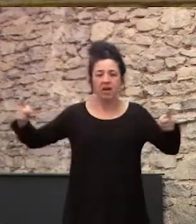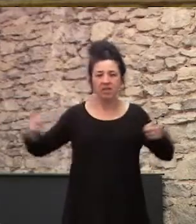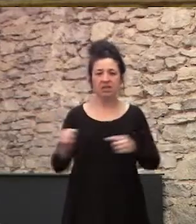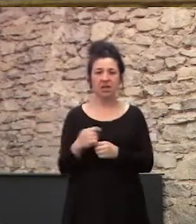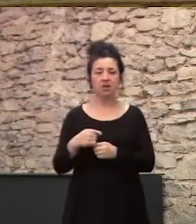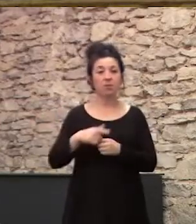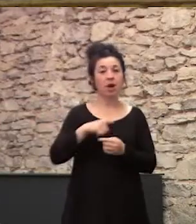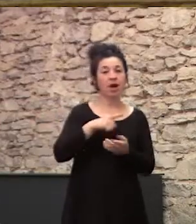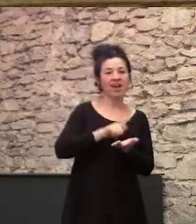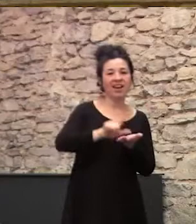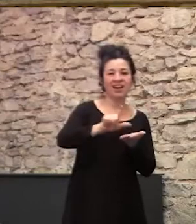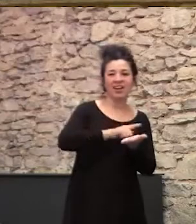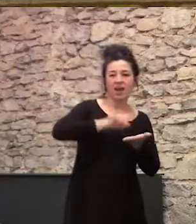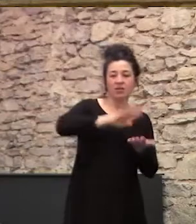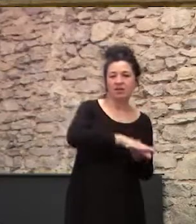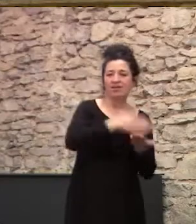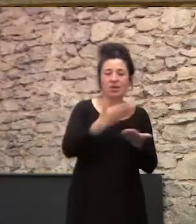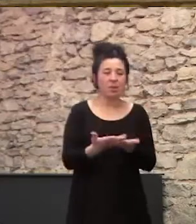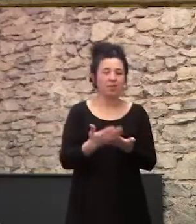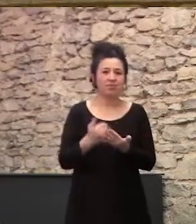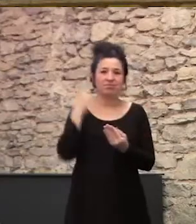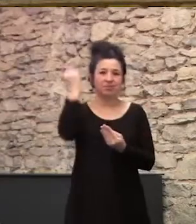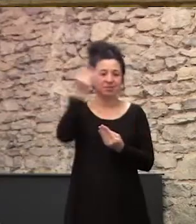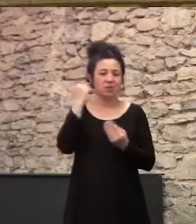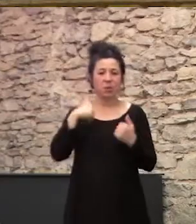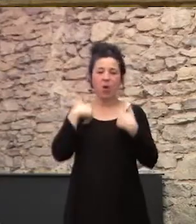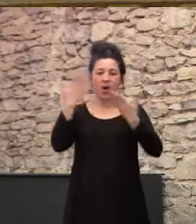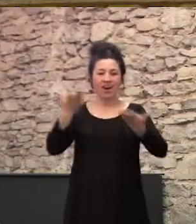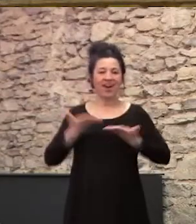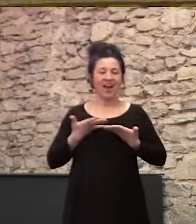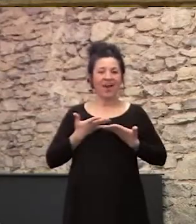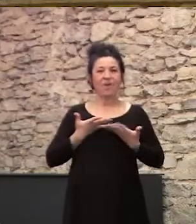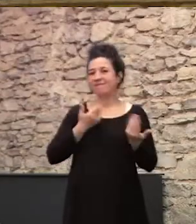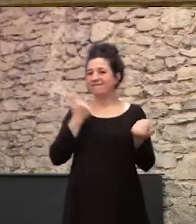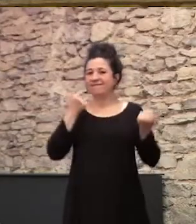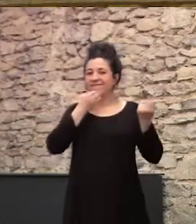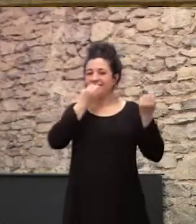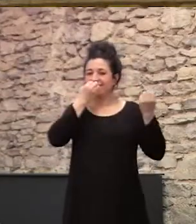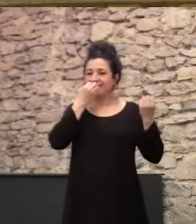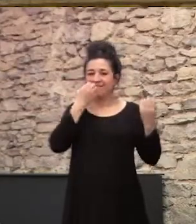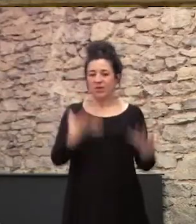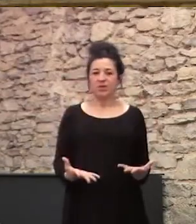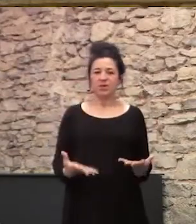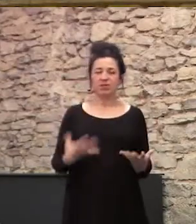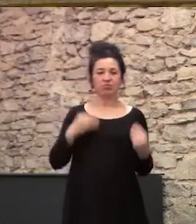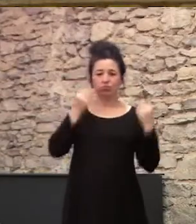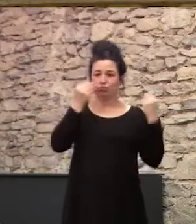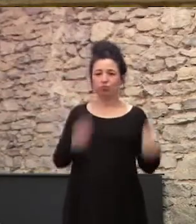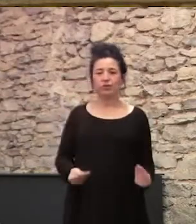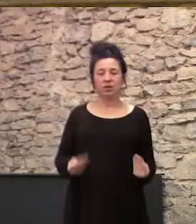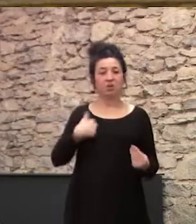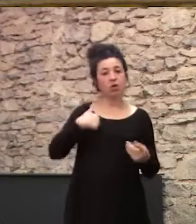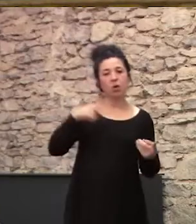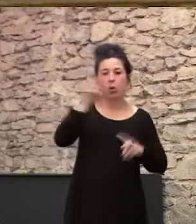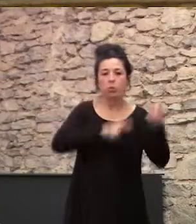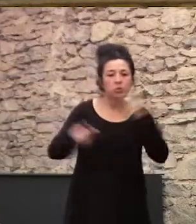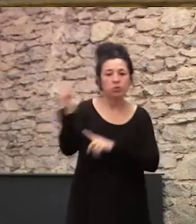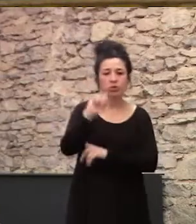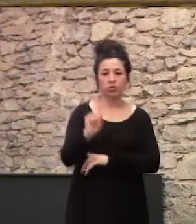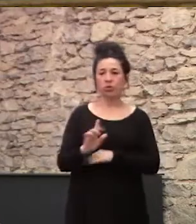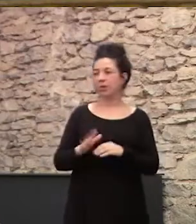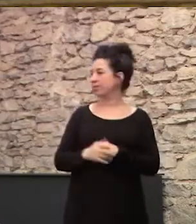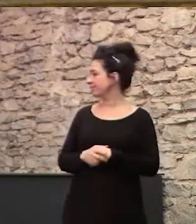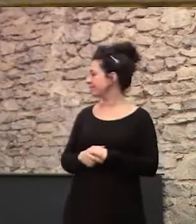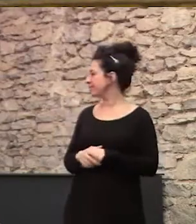ba, gust, opari bat. Tortzen dena petzea eta ze ondo indezak edo lagu, baina eneiz bila asko ibili. Bueno, izkat